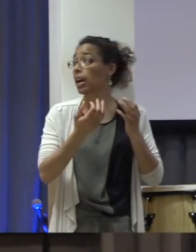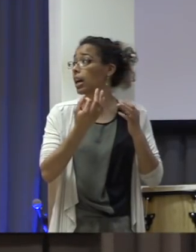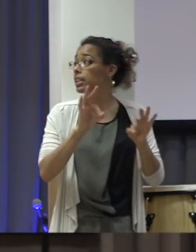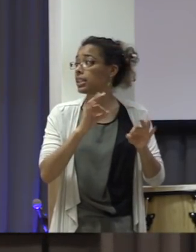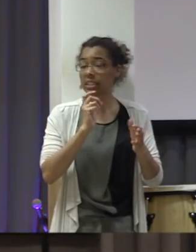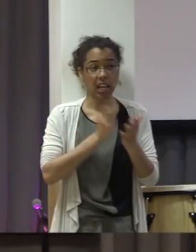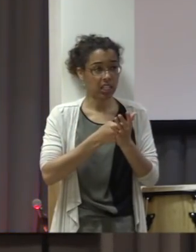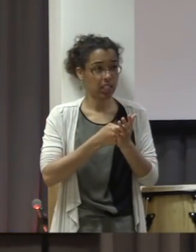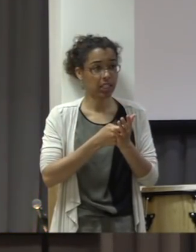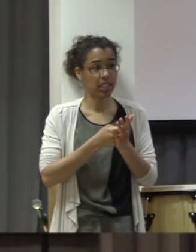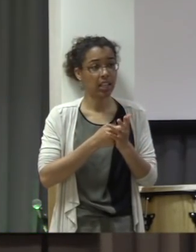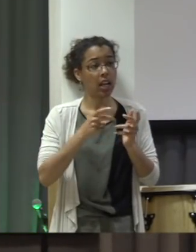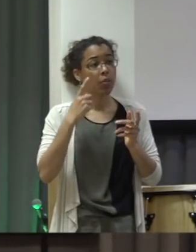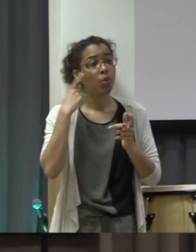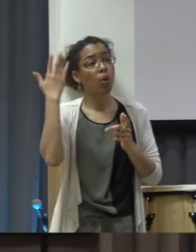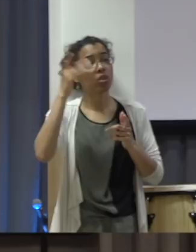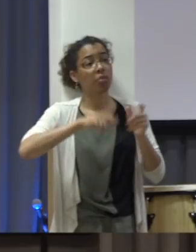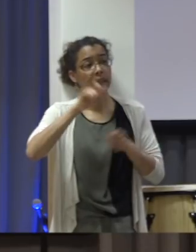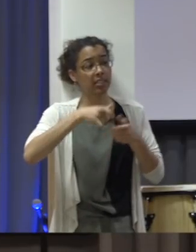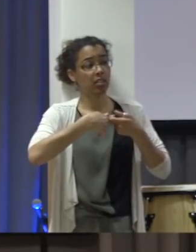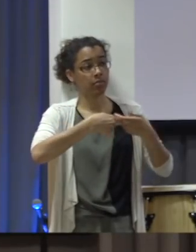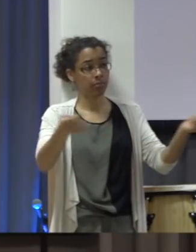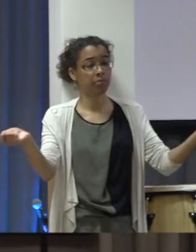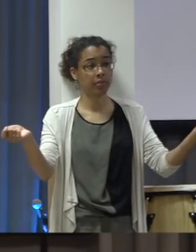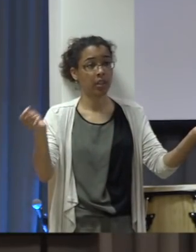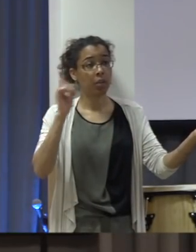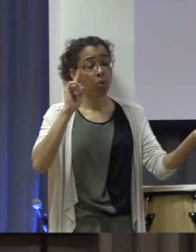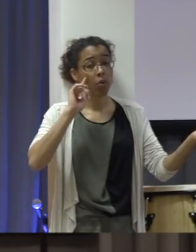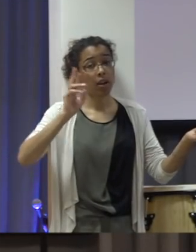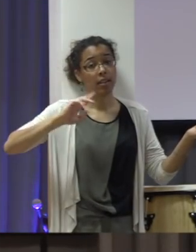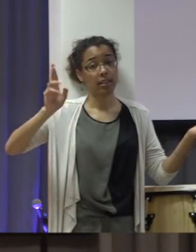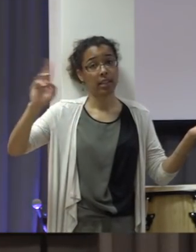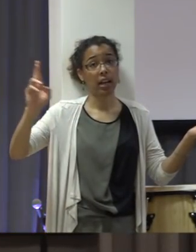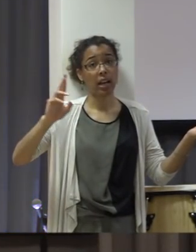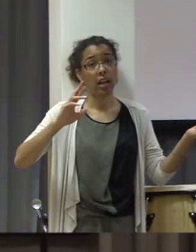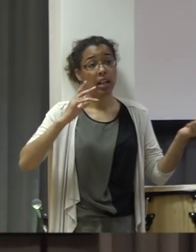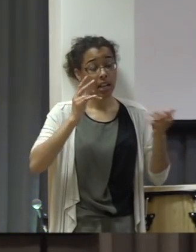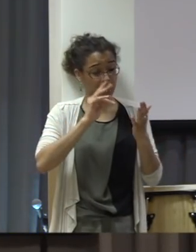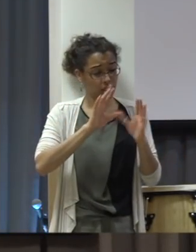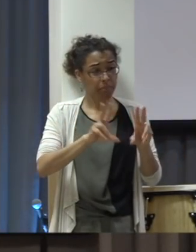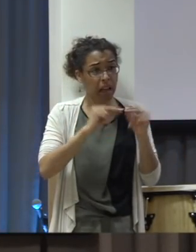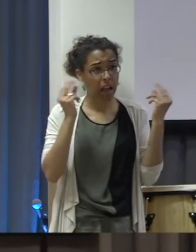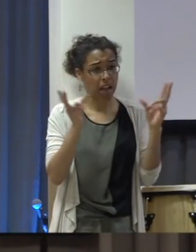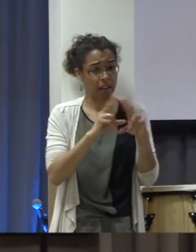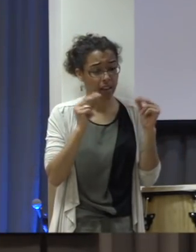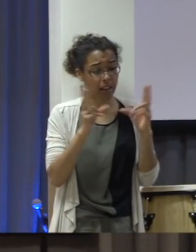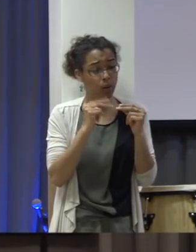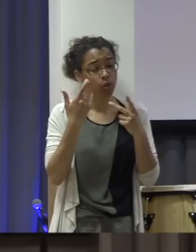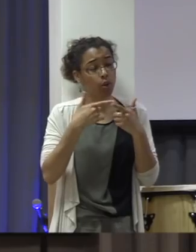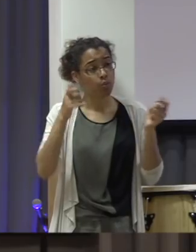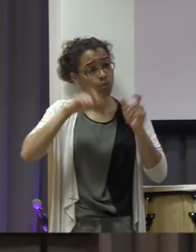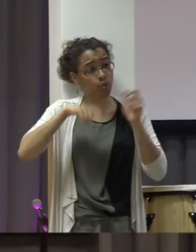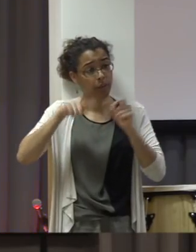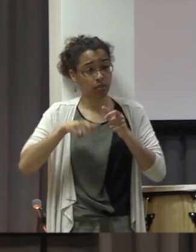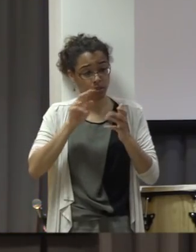dizaine pour donner aux autres. Parce que c'est rare de voir ce qu'on raconte. Plusieurs personnes qui ont lu